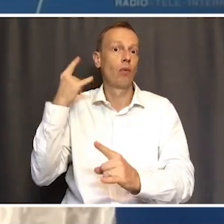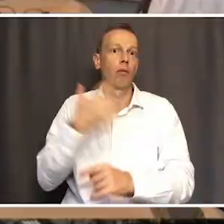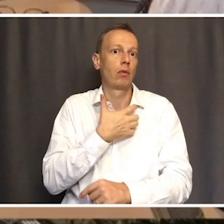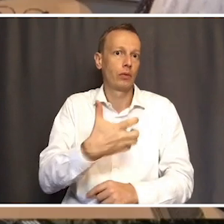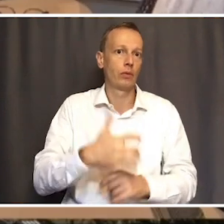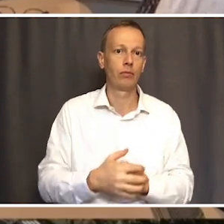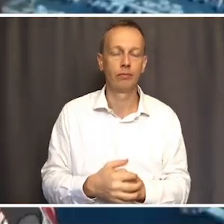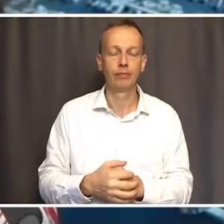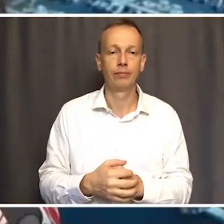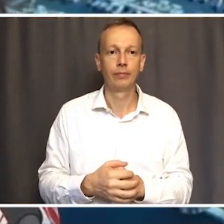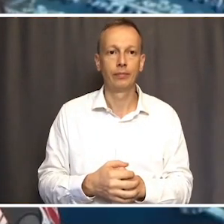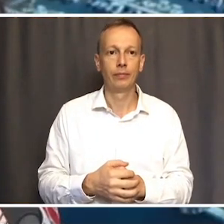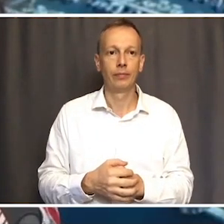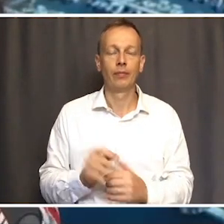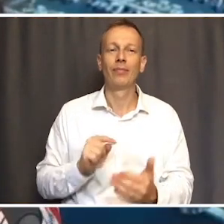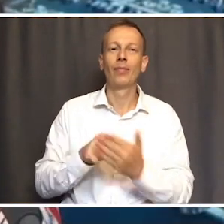histoire.